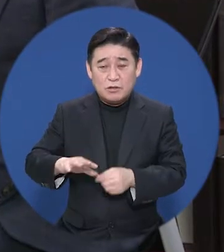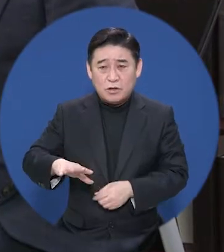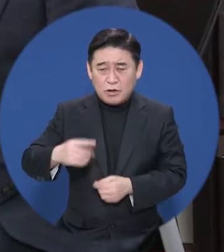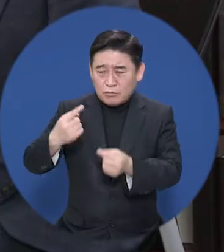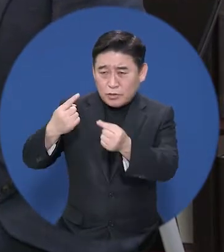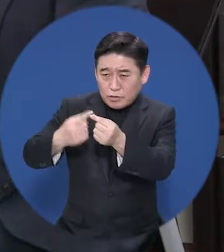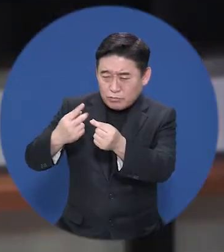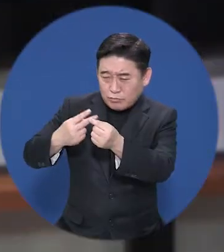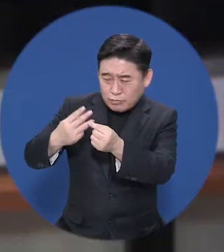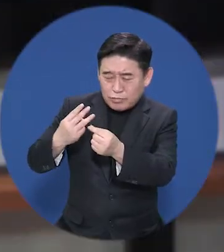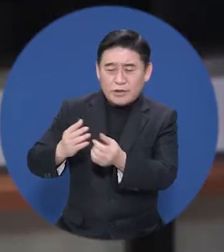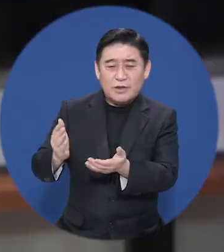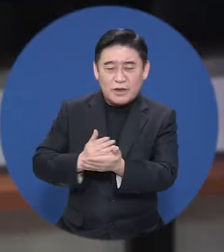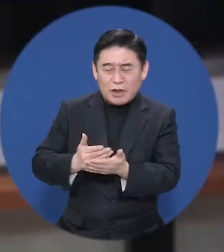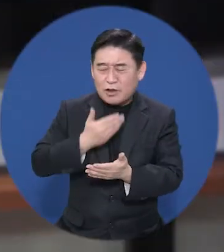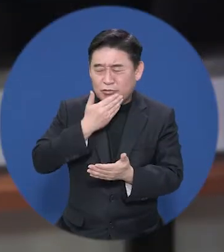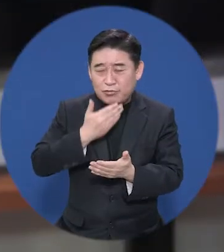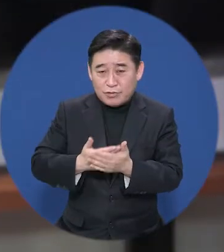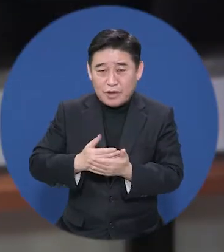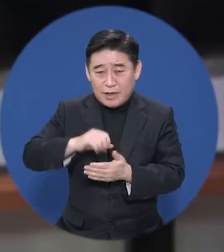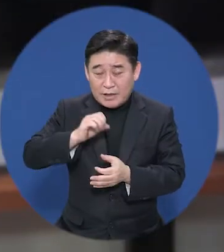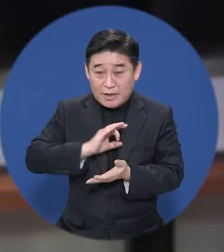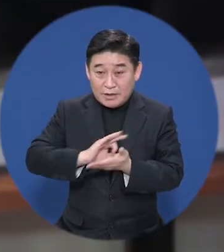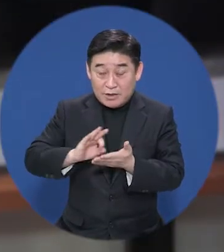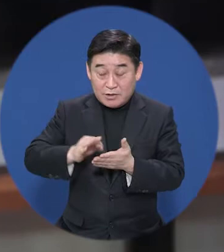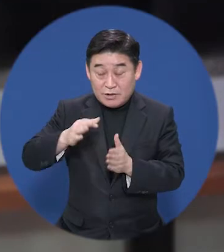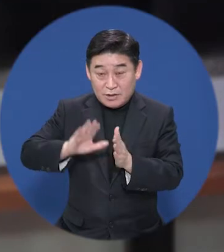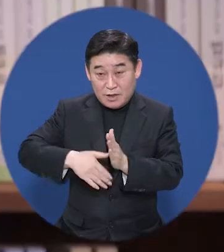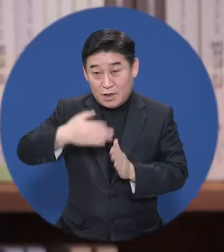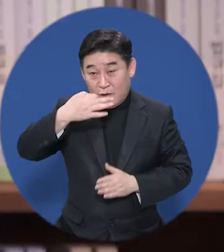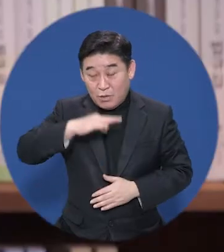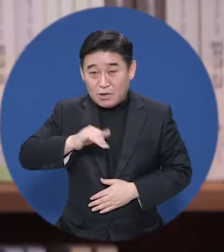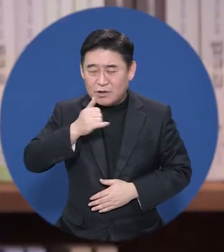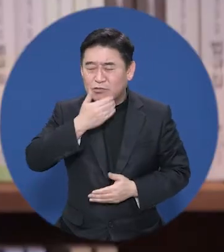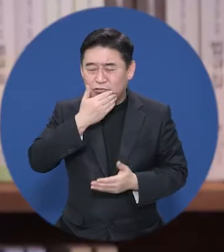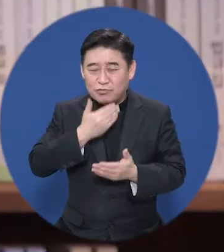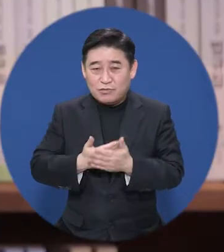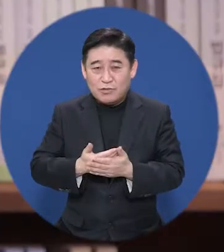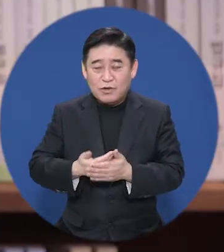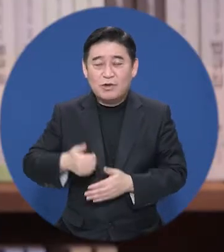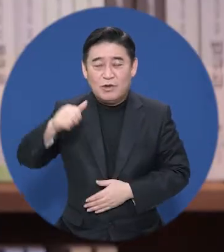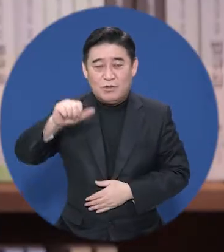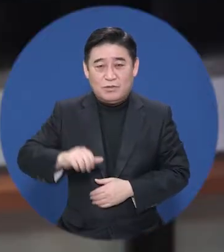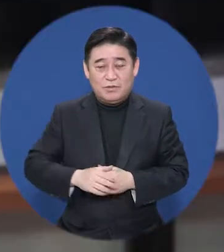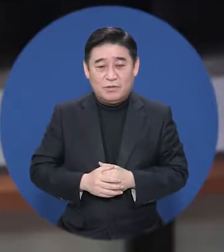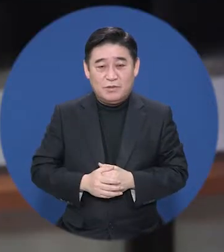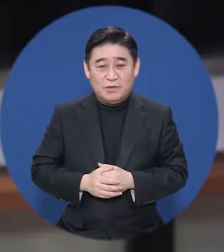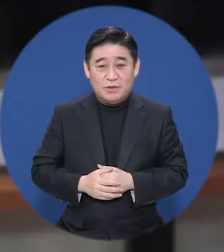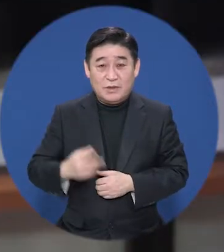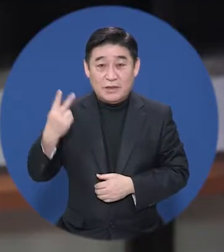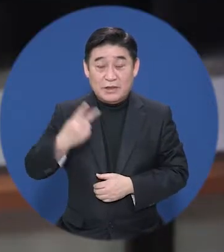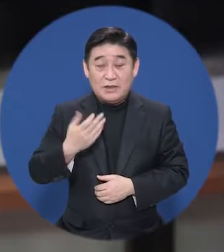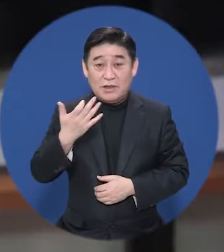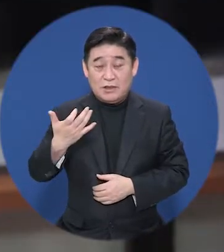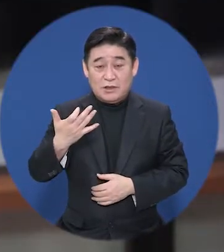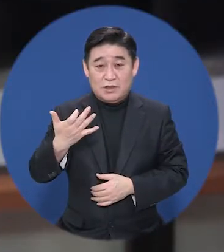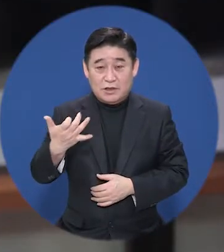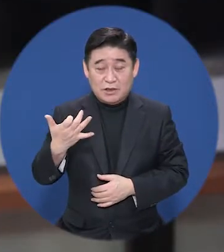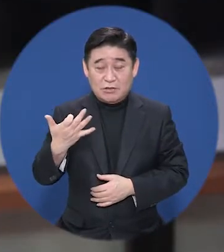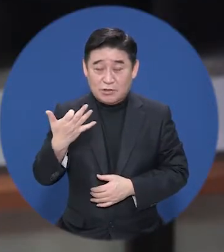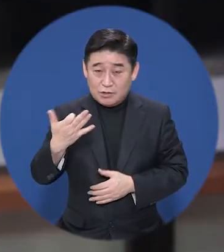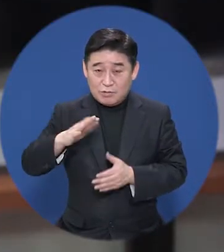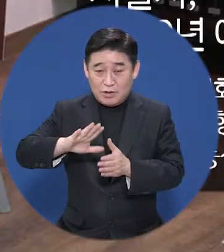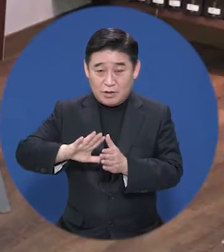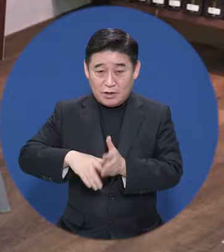집행 가능성도 중요하고 이게 갔을 때 효과를 그렇죠. 볼 수 있는지도 중요하고요. 그럼요. 그런데 2019년 작년